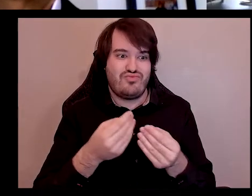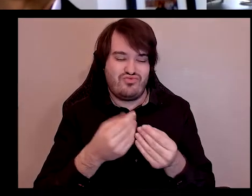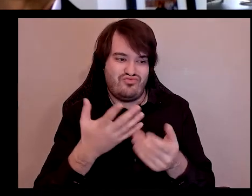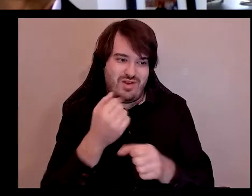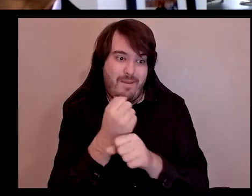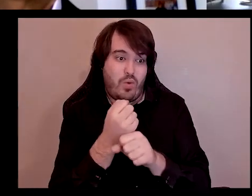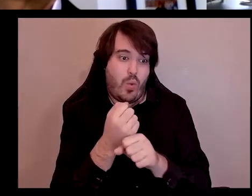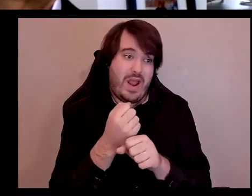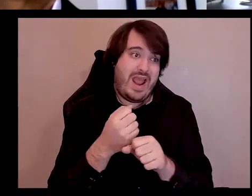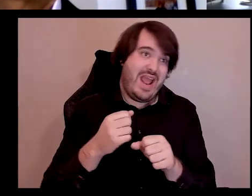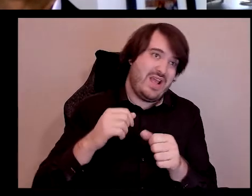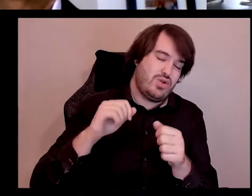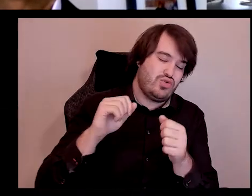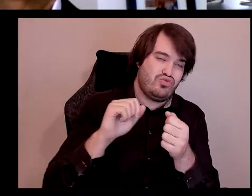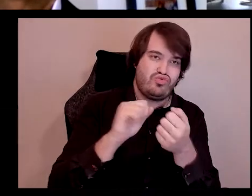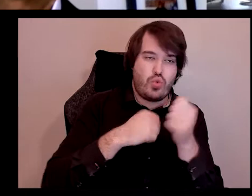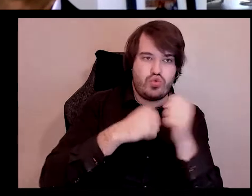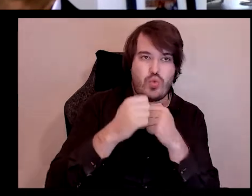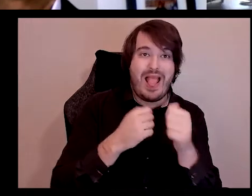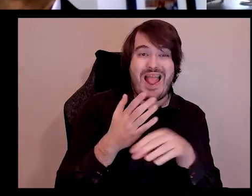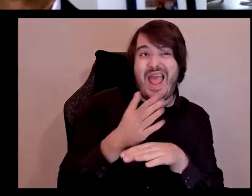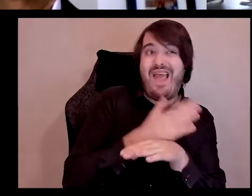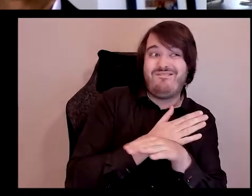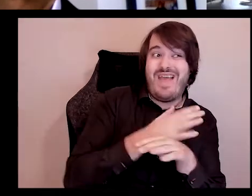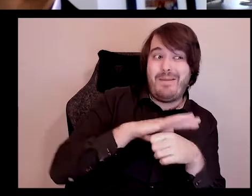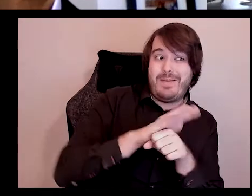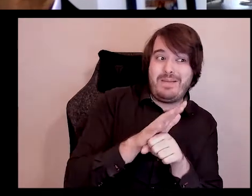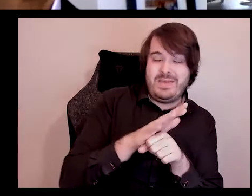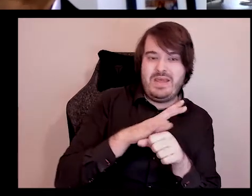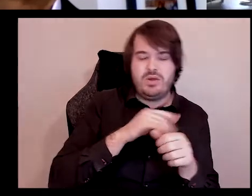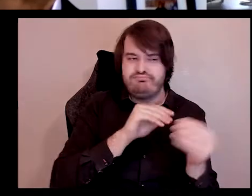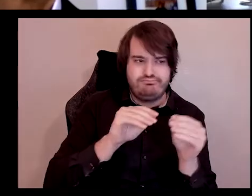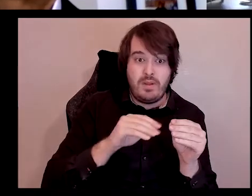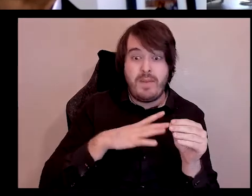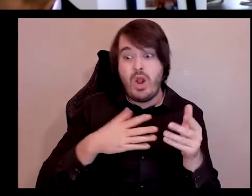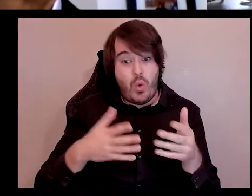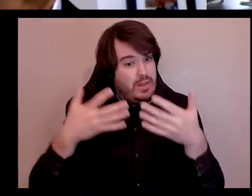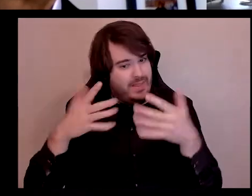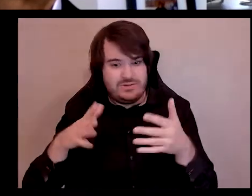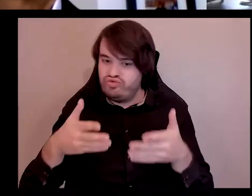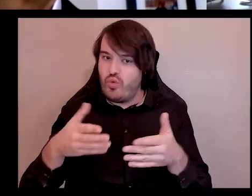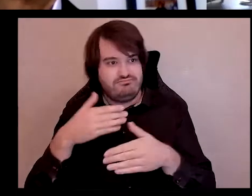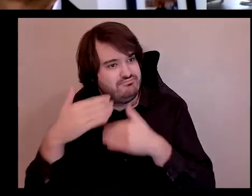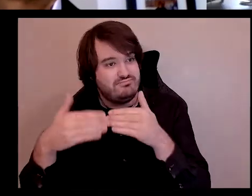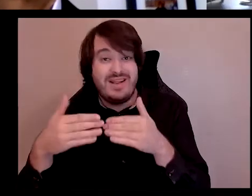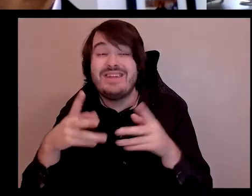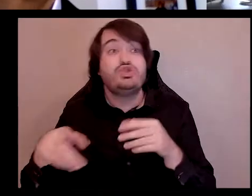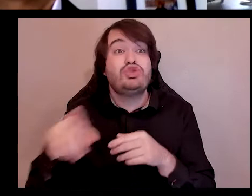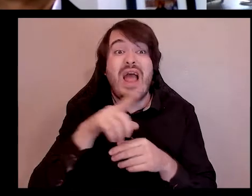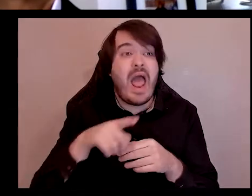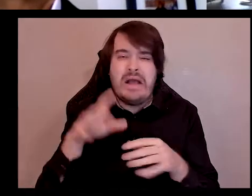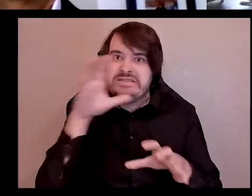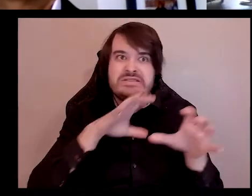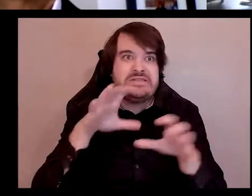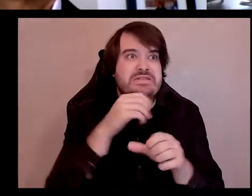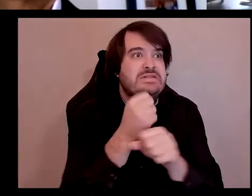Et on était en plein emploi structurel avant la pandémie et je vous annonce qu'on l'est déjà. Bonne nouvelle, c'est que les gens